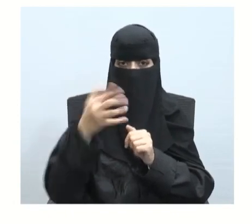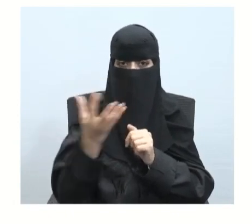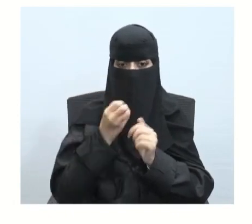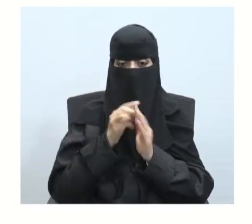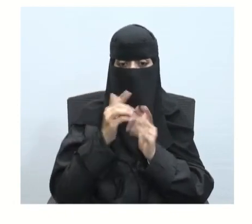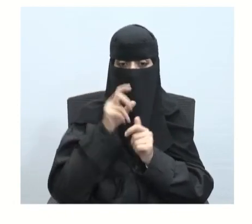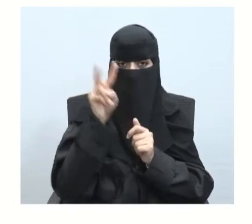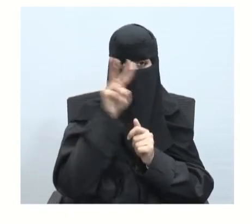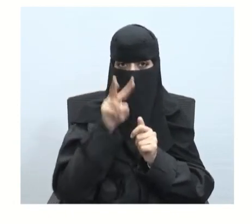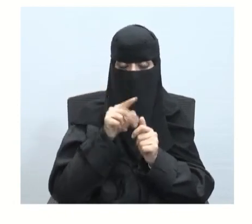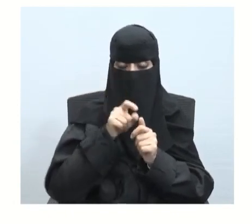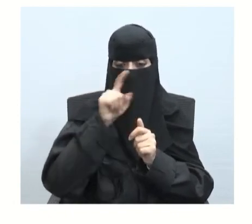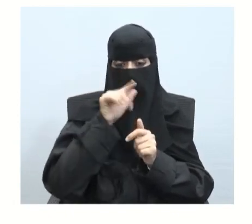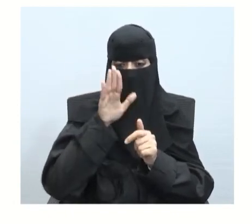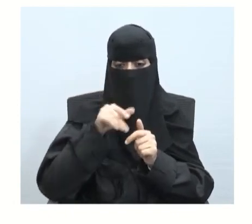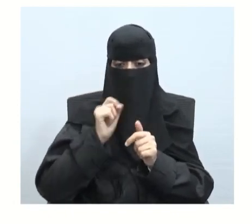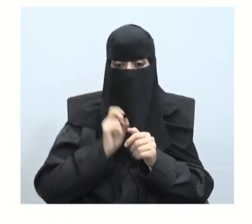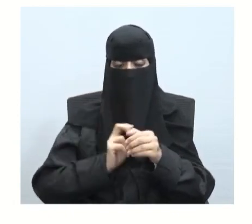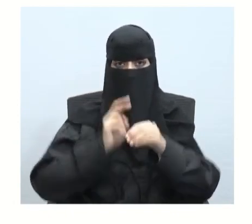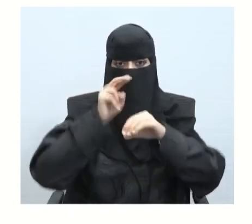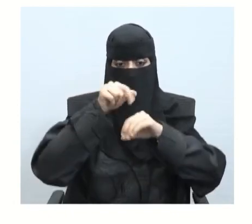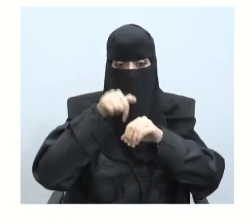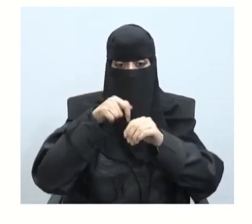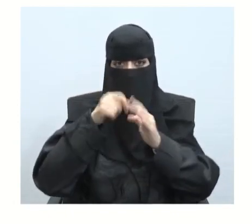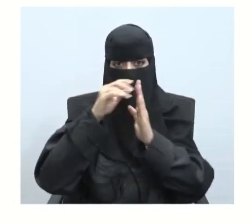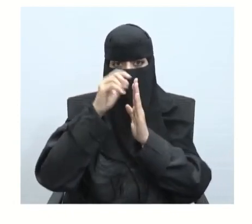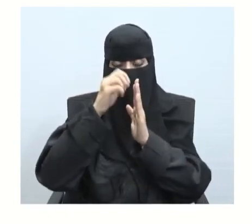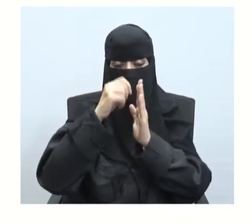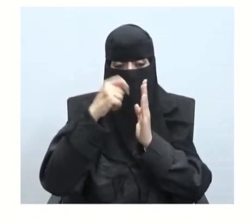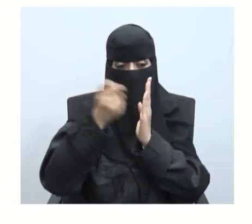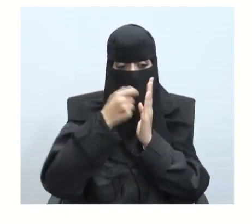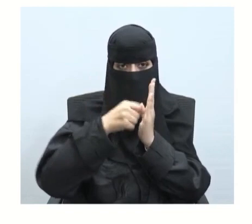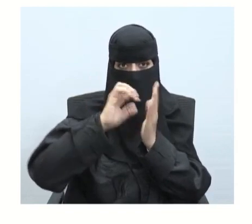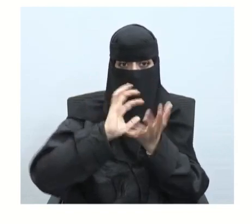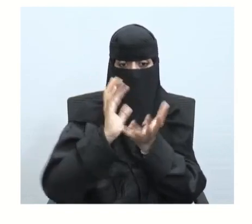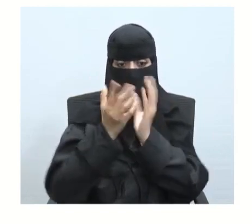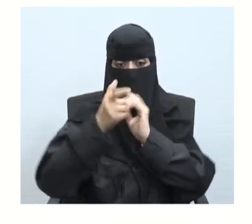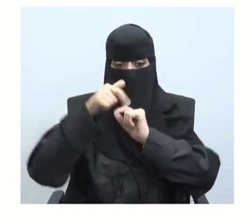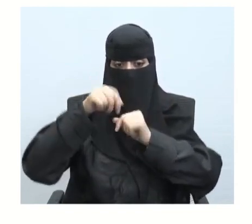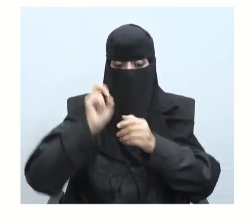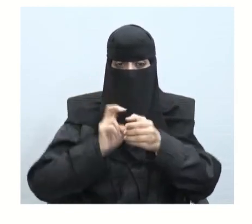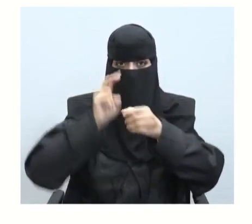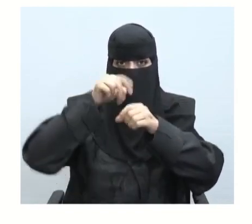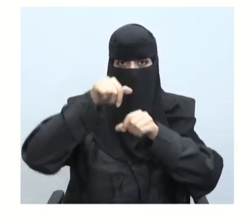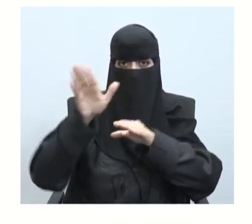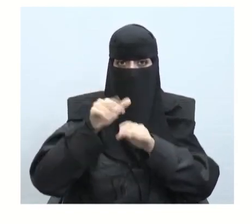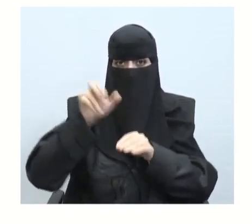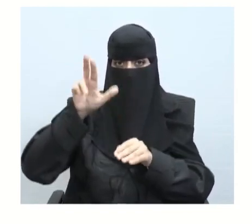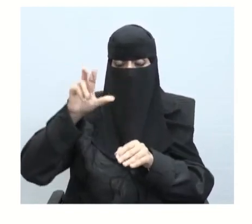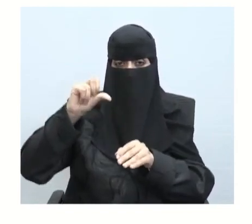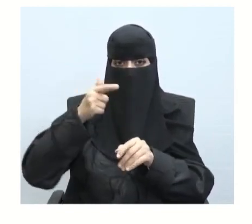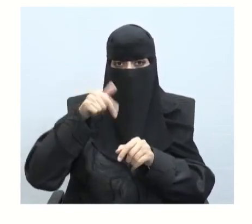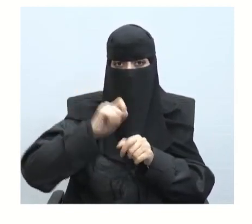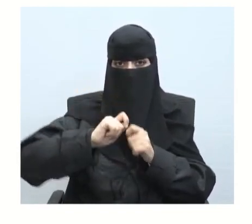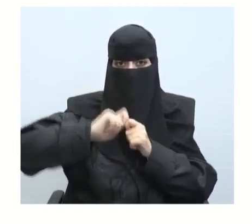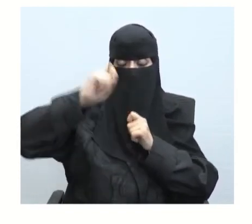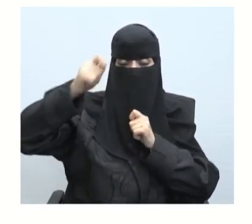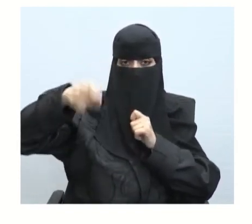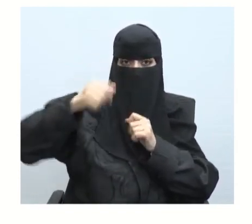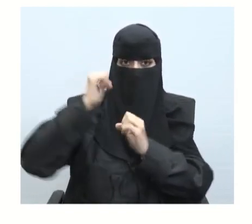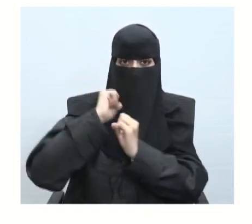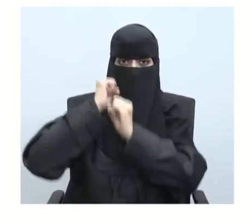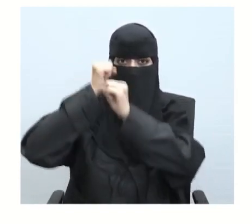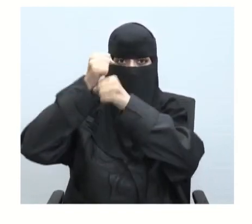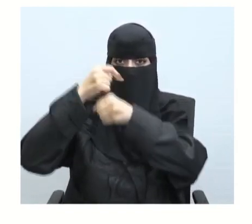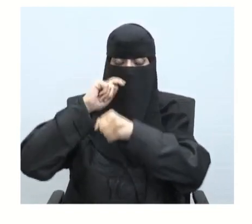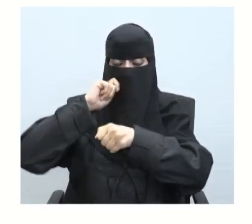واقرا السؤال السجل العالمي القفز بالزانه اللي هو الوثب العالي للرجال اثنين بوينت